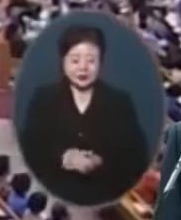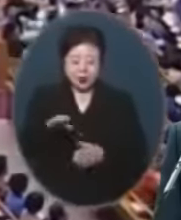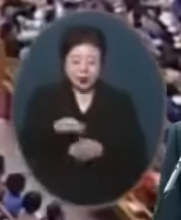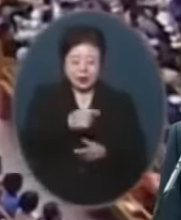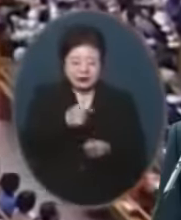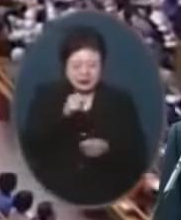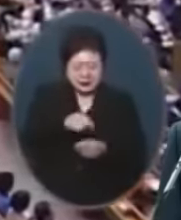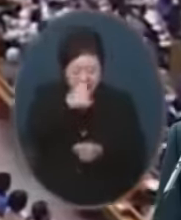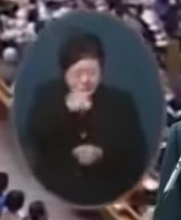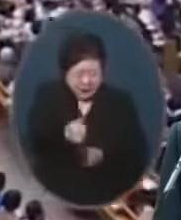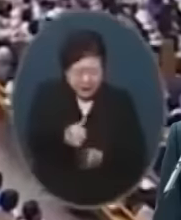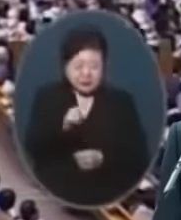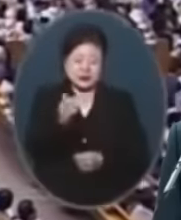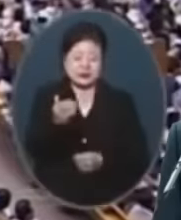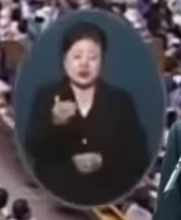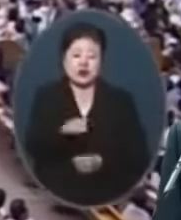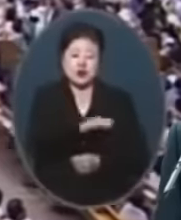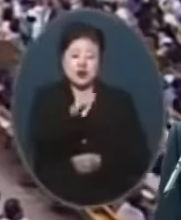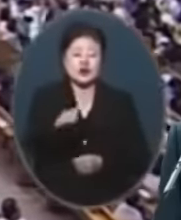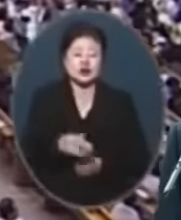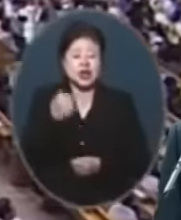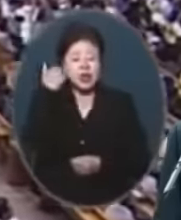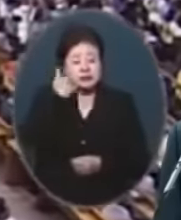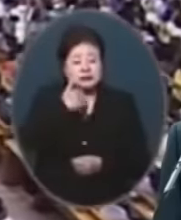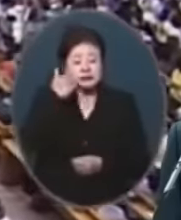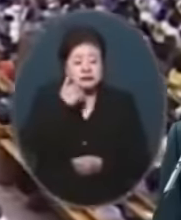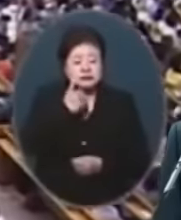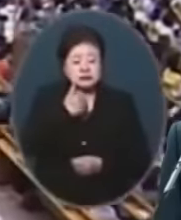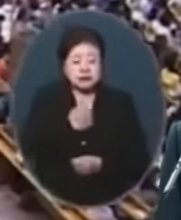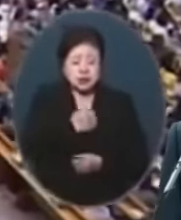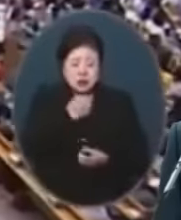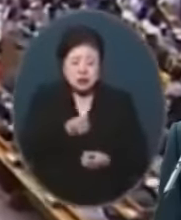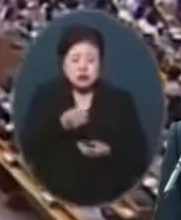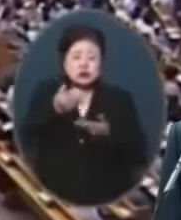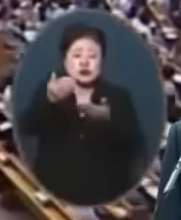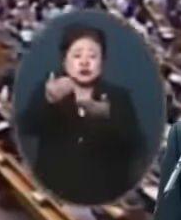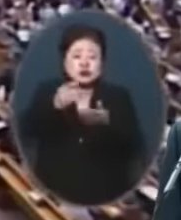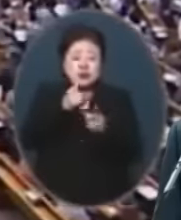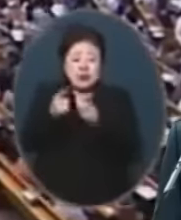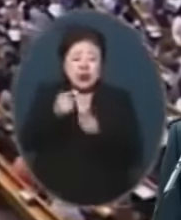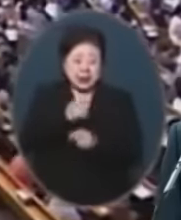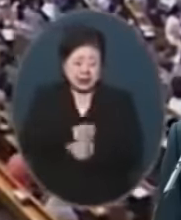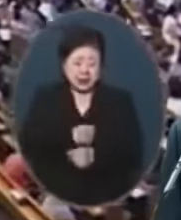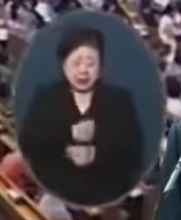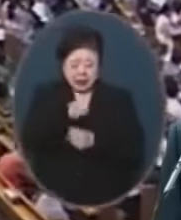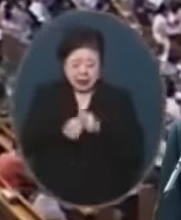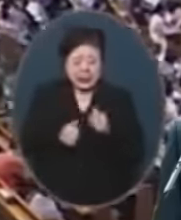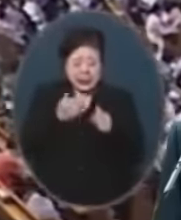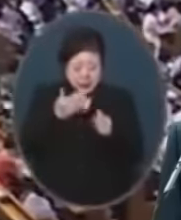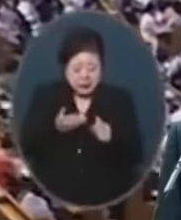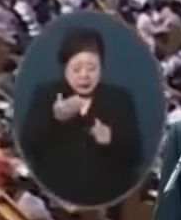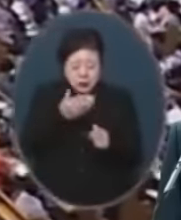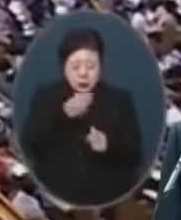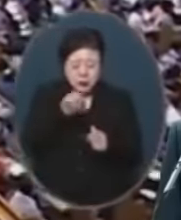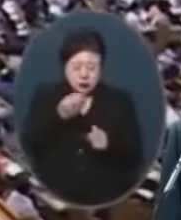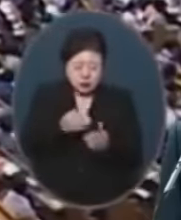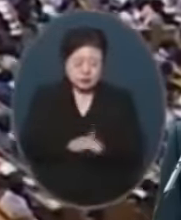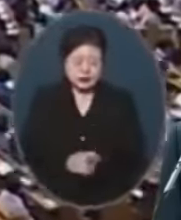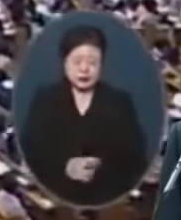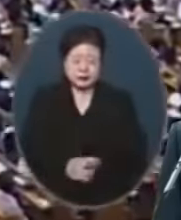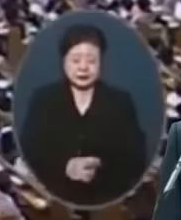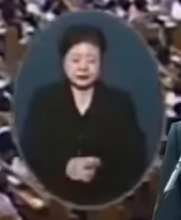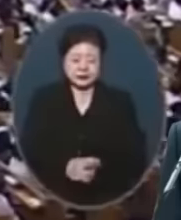왕같은 제사장이 되었으면 우리가 누구인가에게 축복의 말을 하면 하나님께서 그에게 복을 주시는